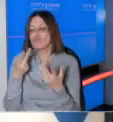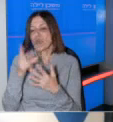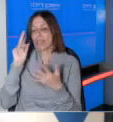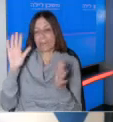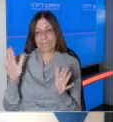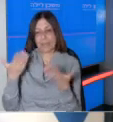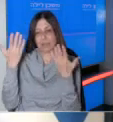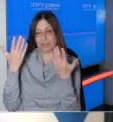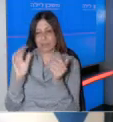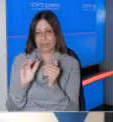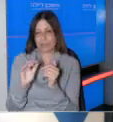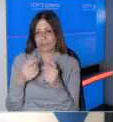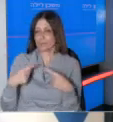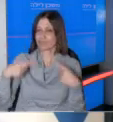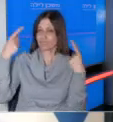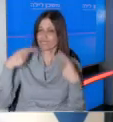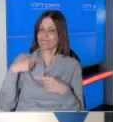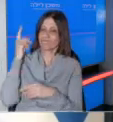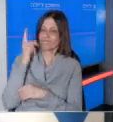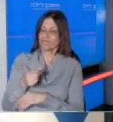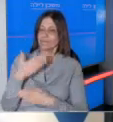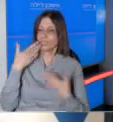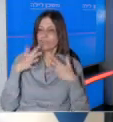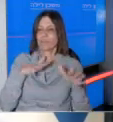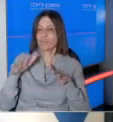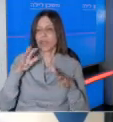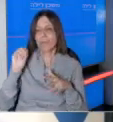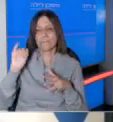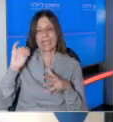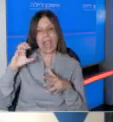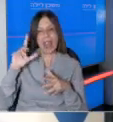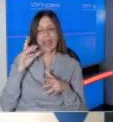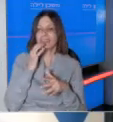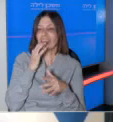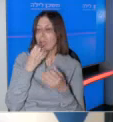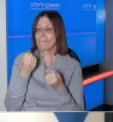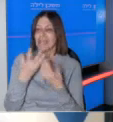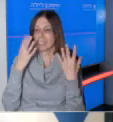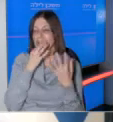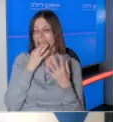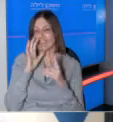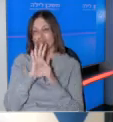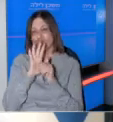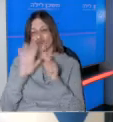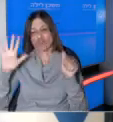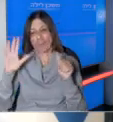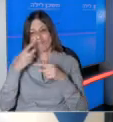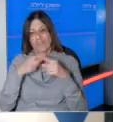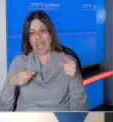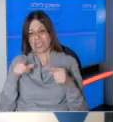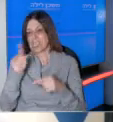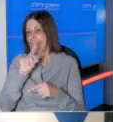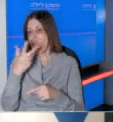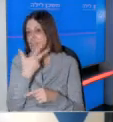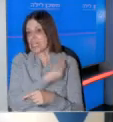מהר. היום הזמנתי לישיבת הממשלה את מיכל, נערה מקסימה בת 16 וחצי, היא לא